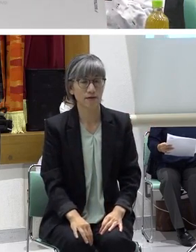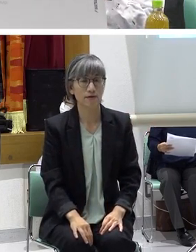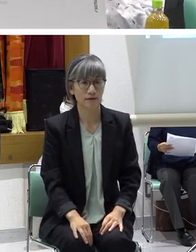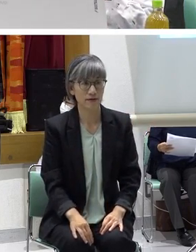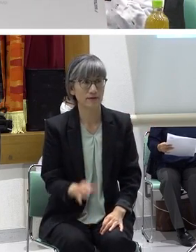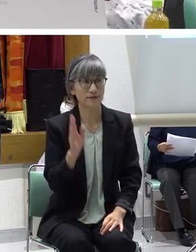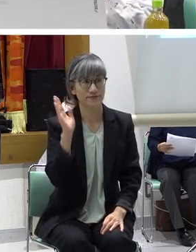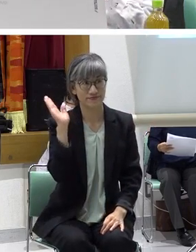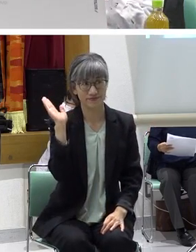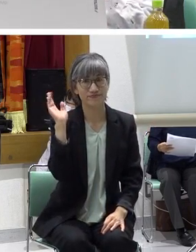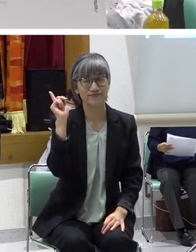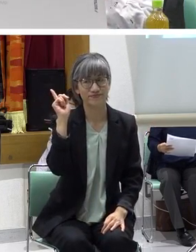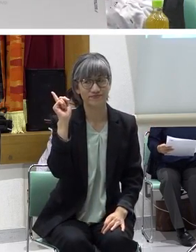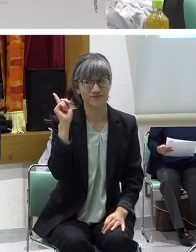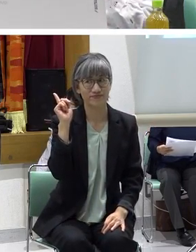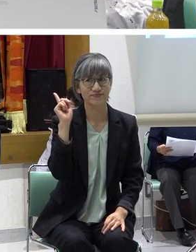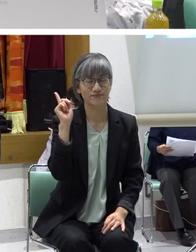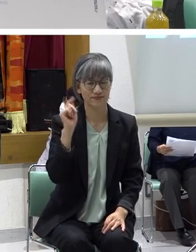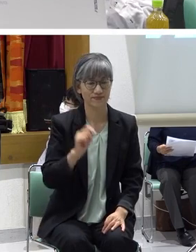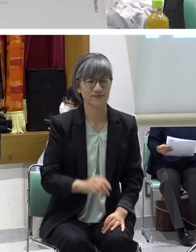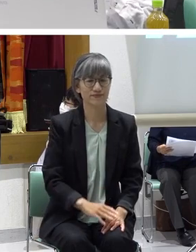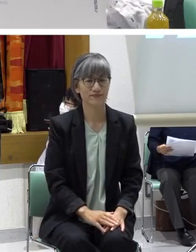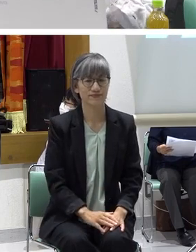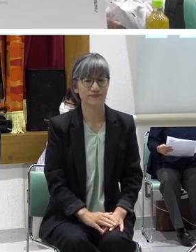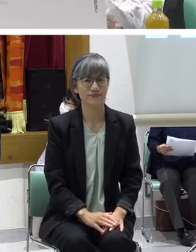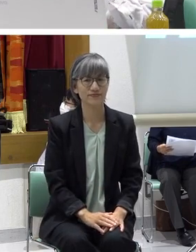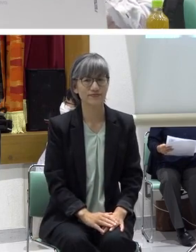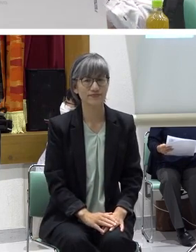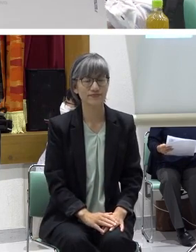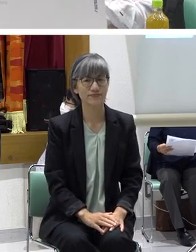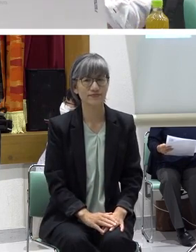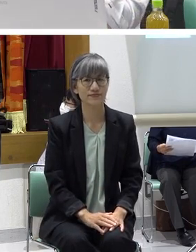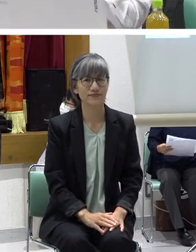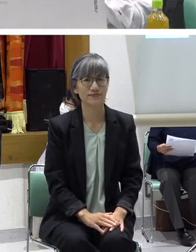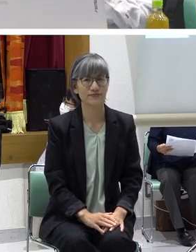写真について、になりますが、